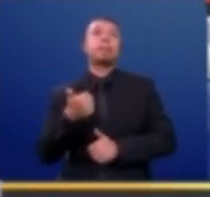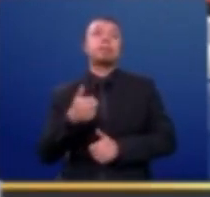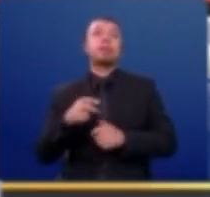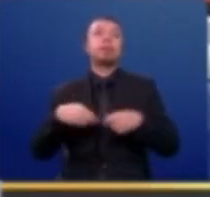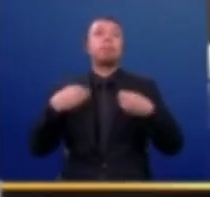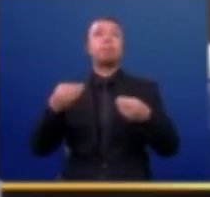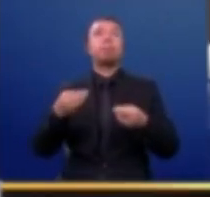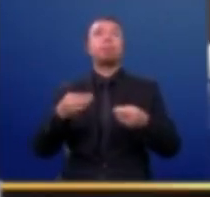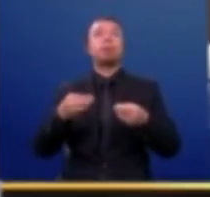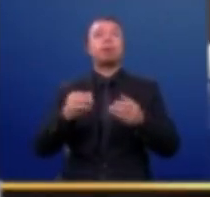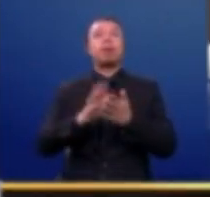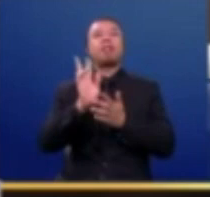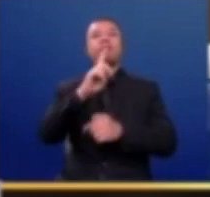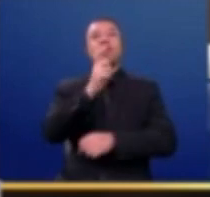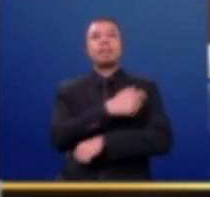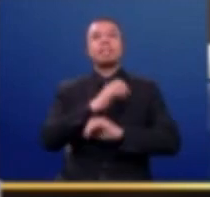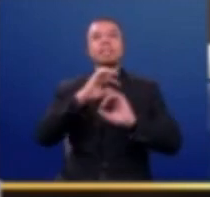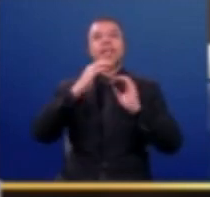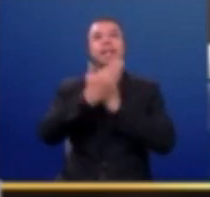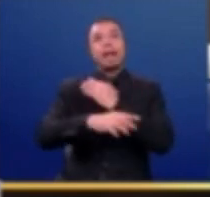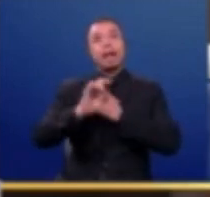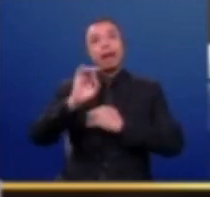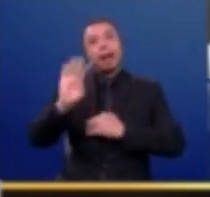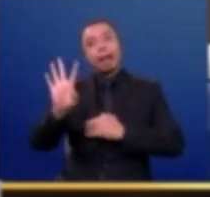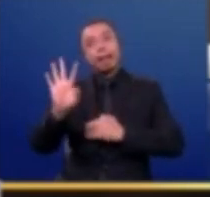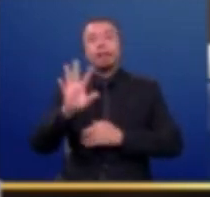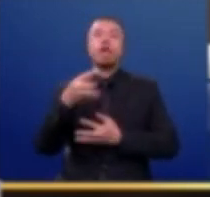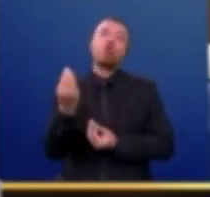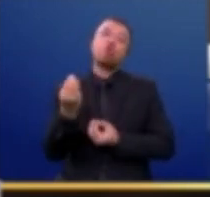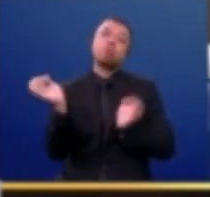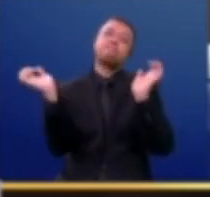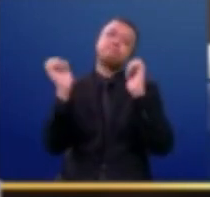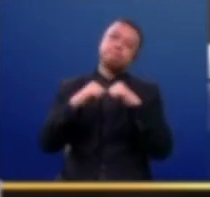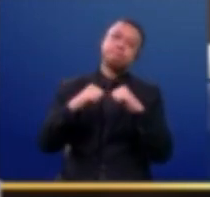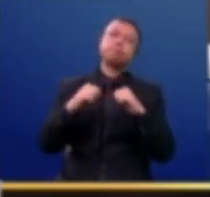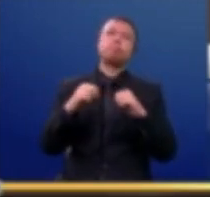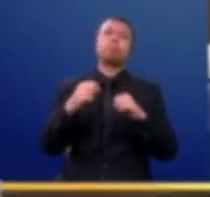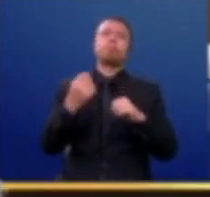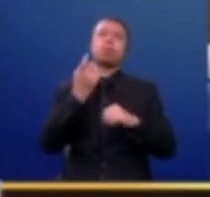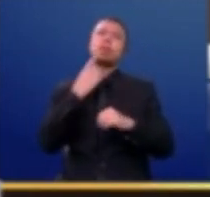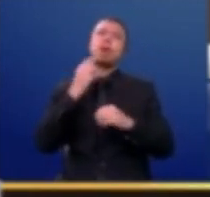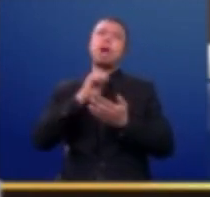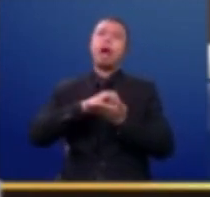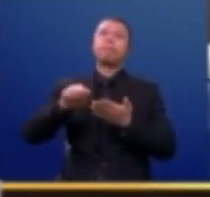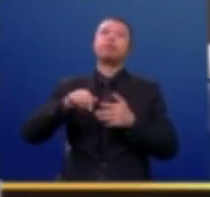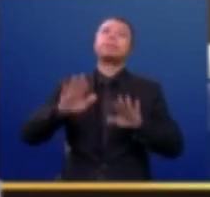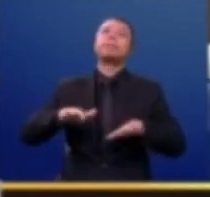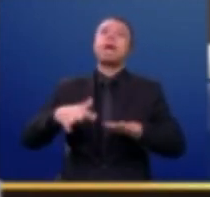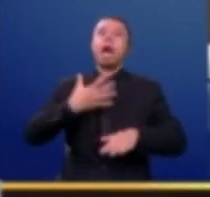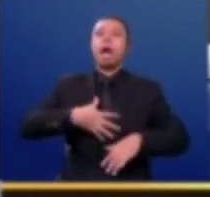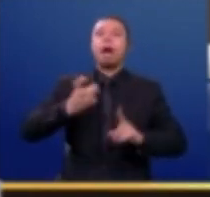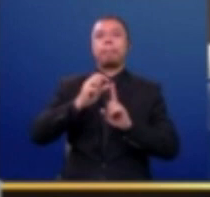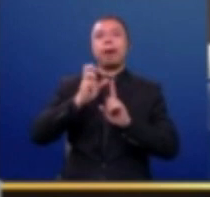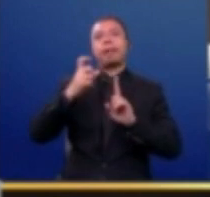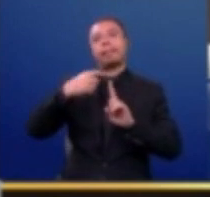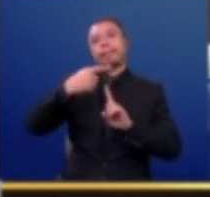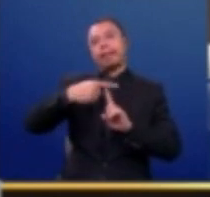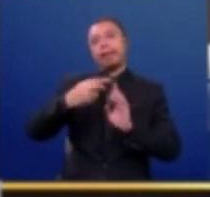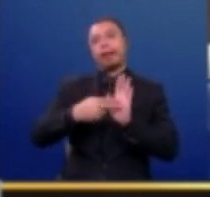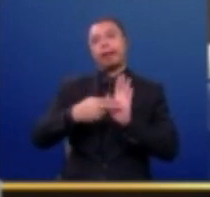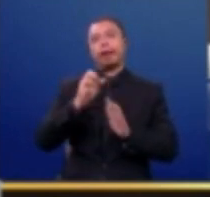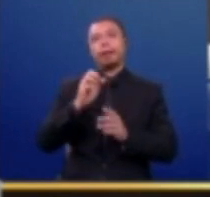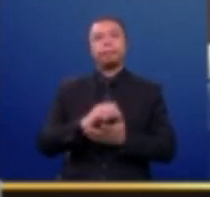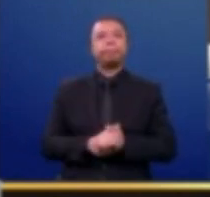memvaksinasi negara-negara lain di dunia tanpa harus menunggu kesepakatan mengenai penghapusan sementara hak paten untuk vaksin ini,